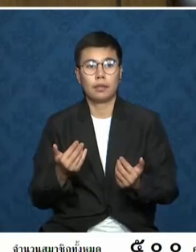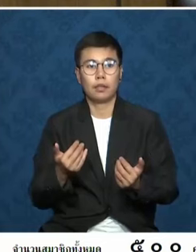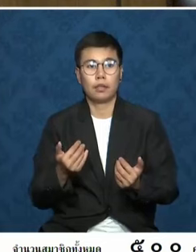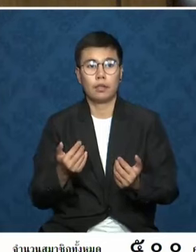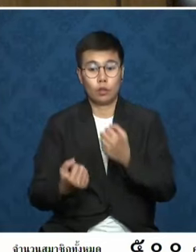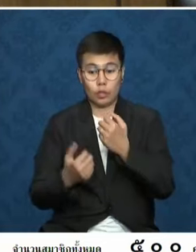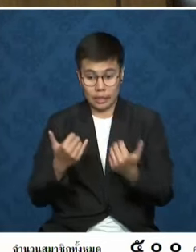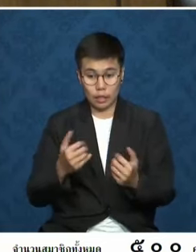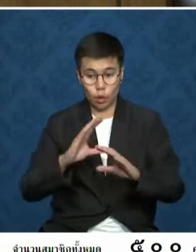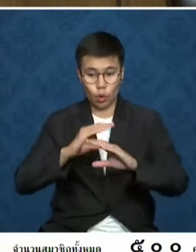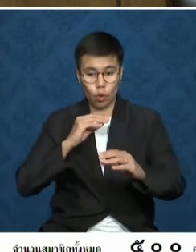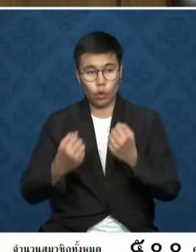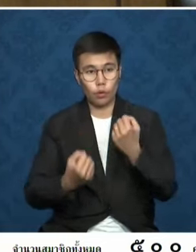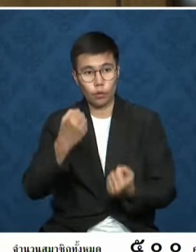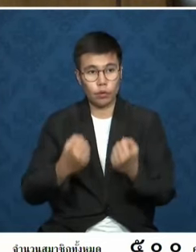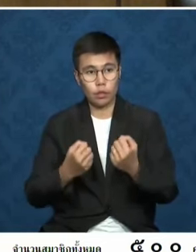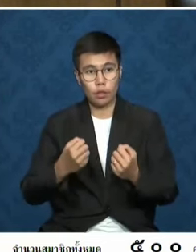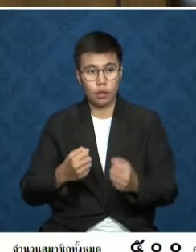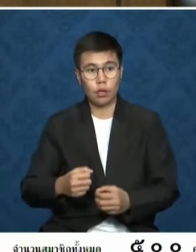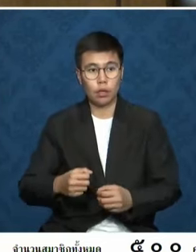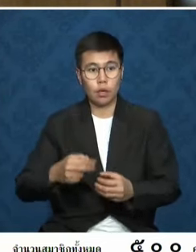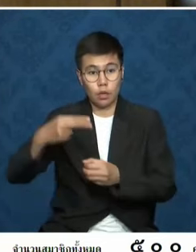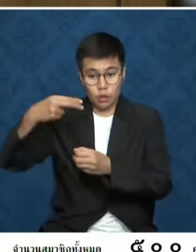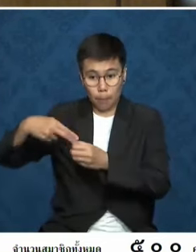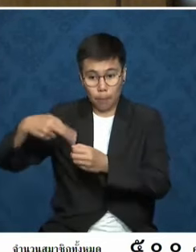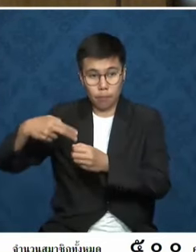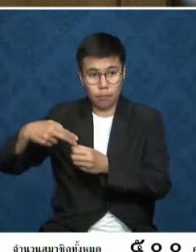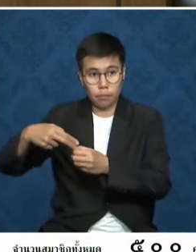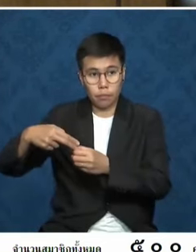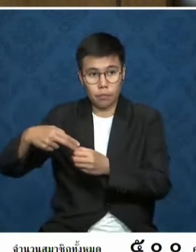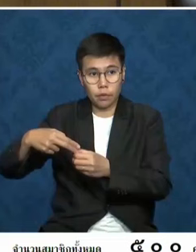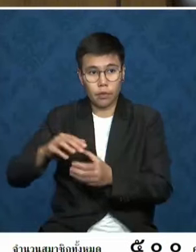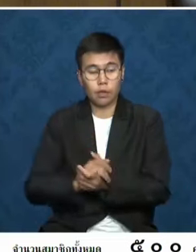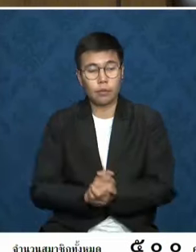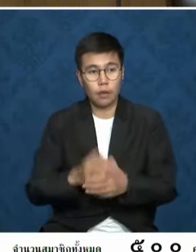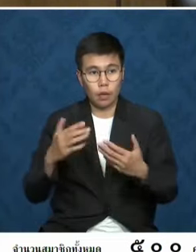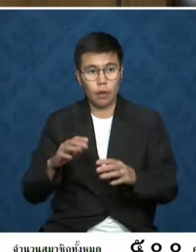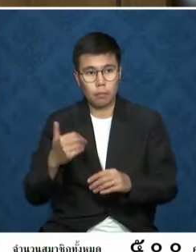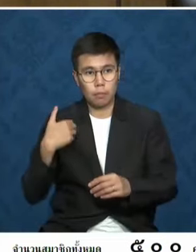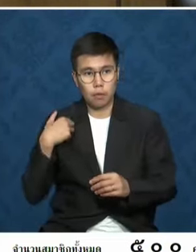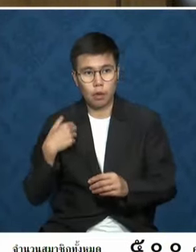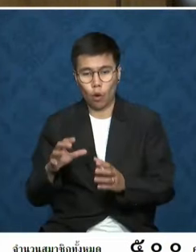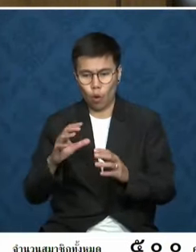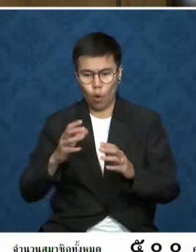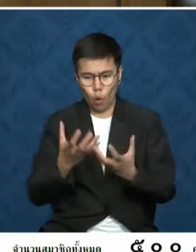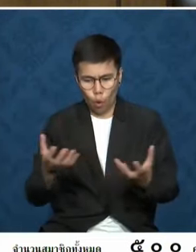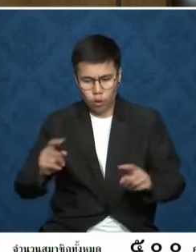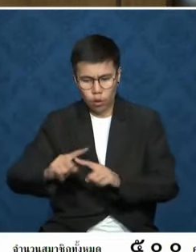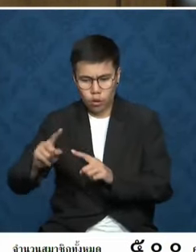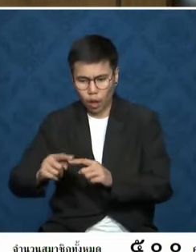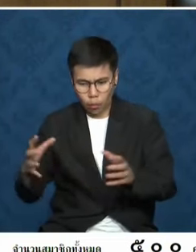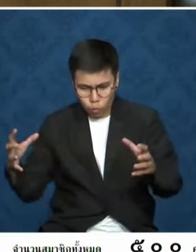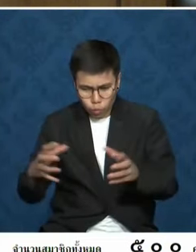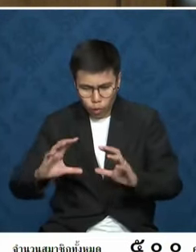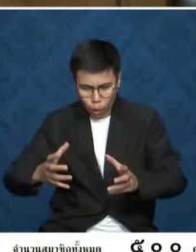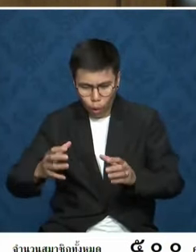รถยนตของเราที่เปรถแบบใช้น้มหอรสันดาบนนะครับชินส่วนในการประกอบอุปกรณต่ๆผมเขาใจวามี